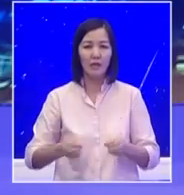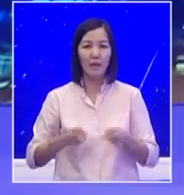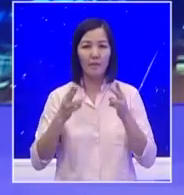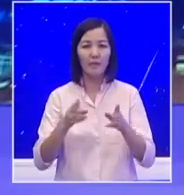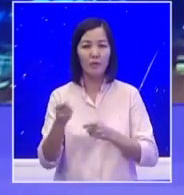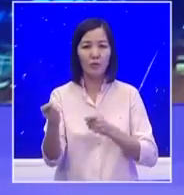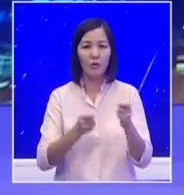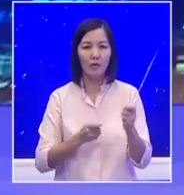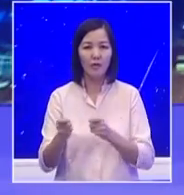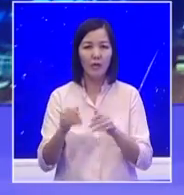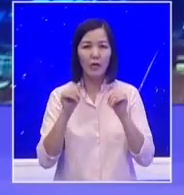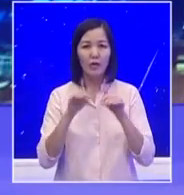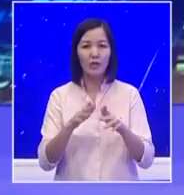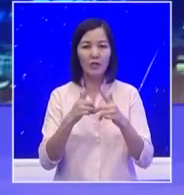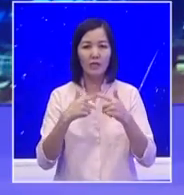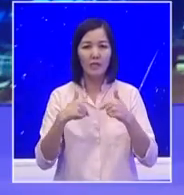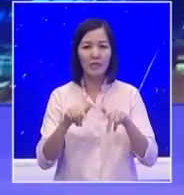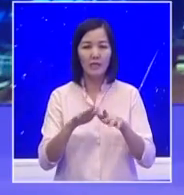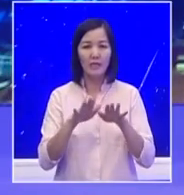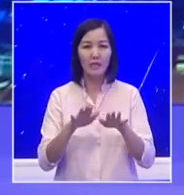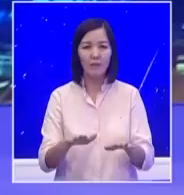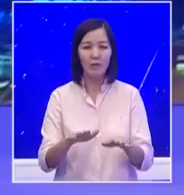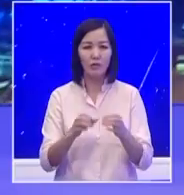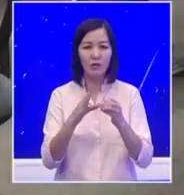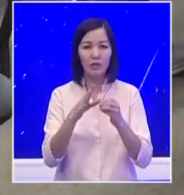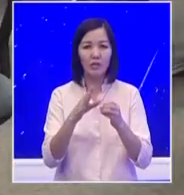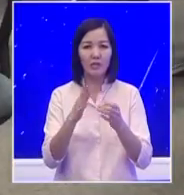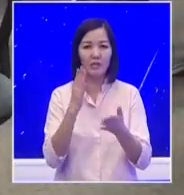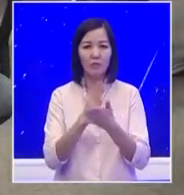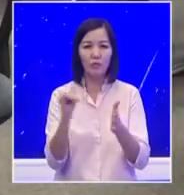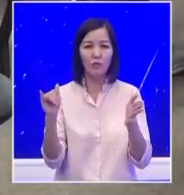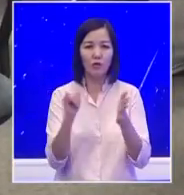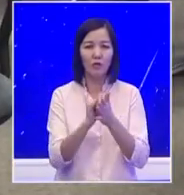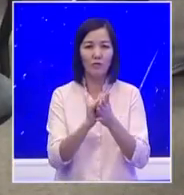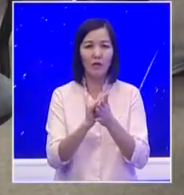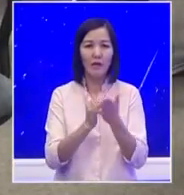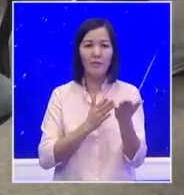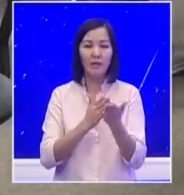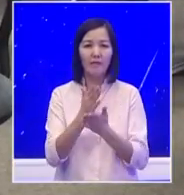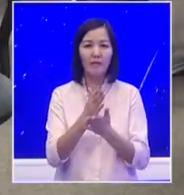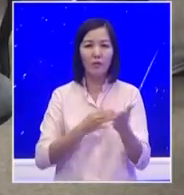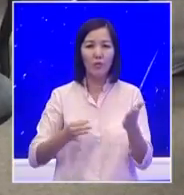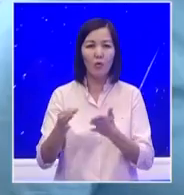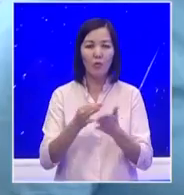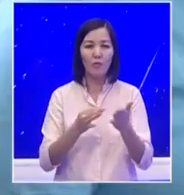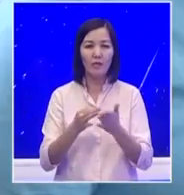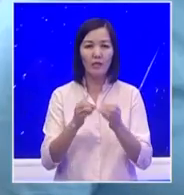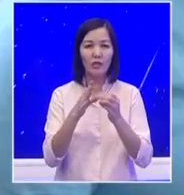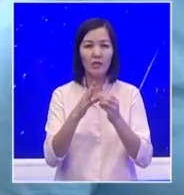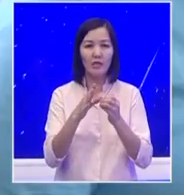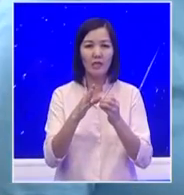руководством области принято решение о создании санитарных постов. 14 из них будут установлены при въезде в область и